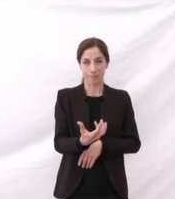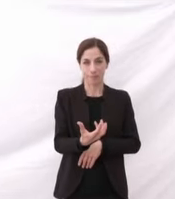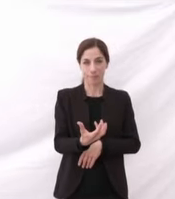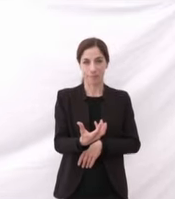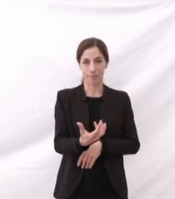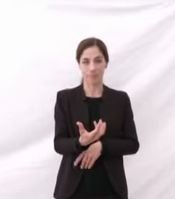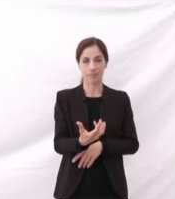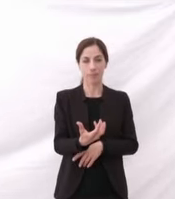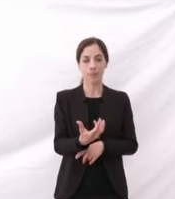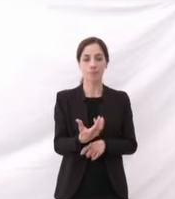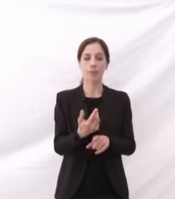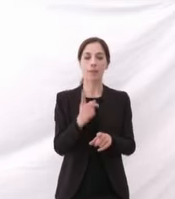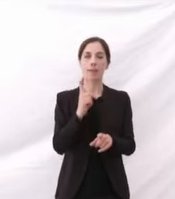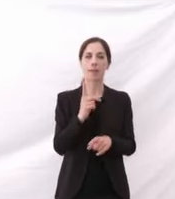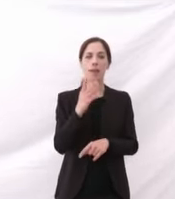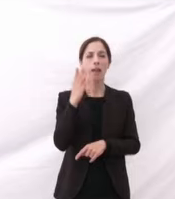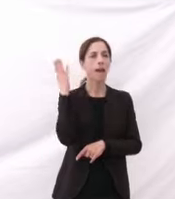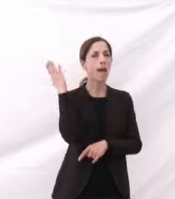che